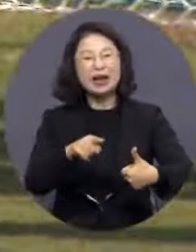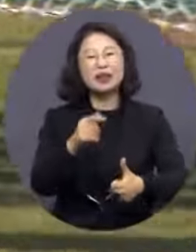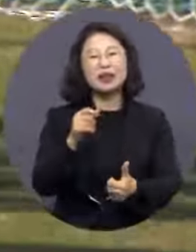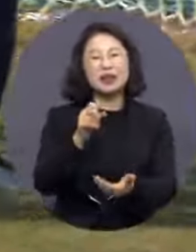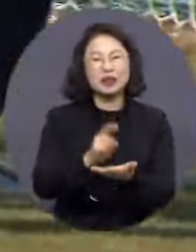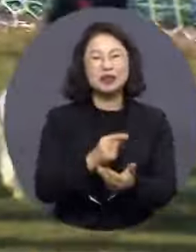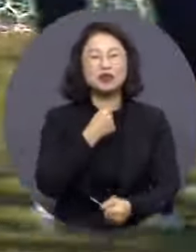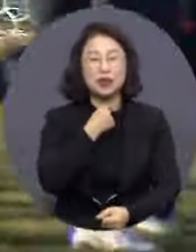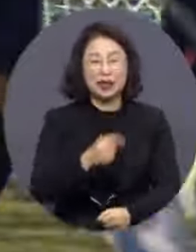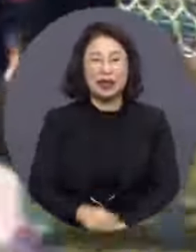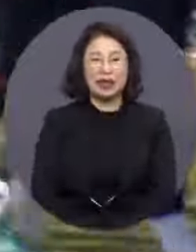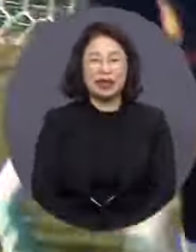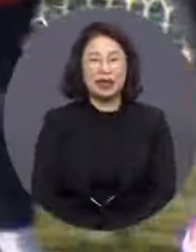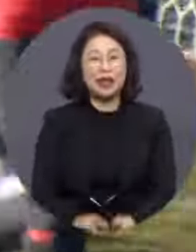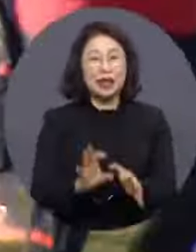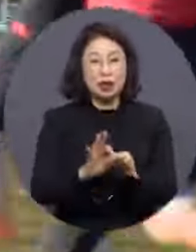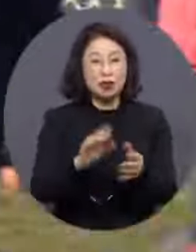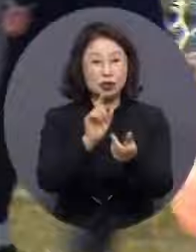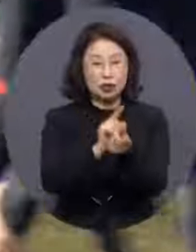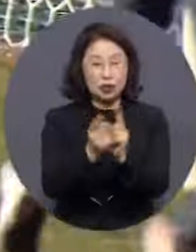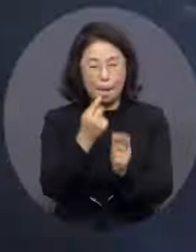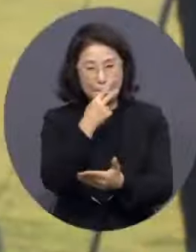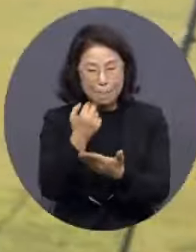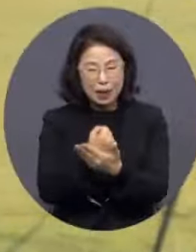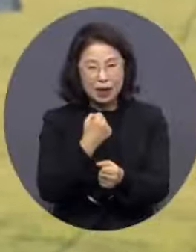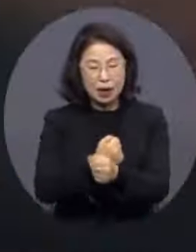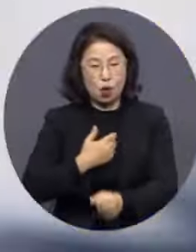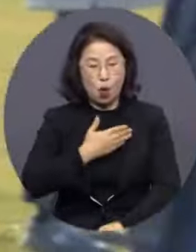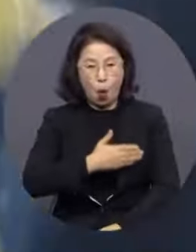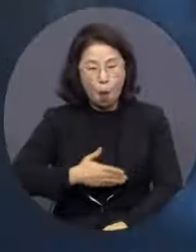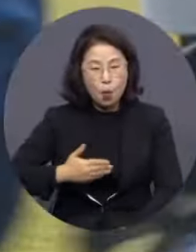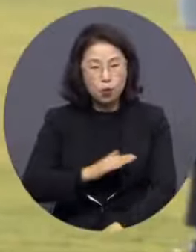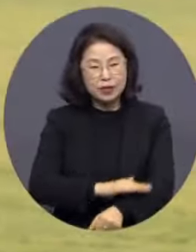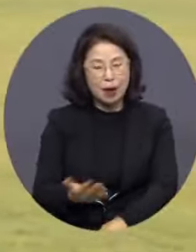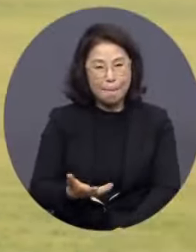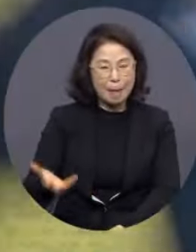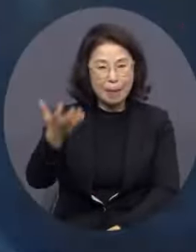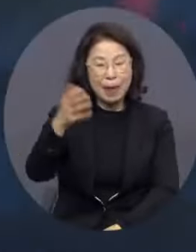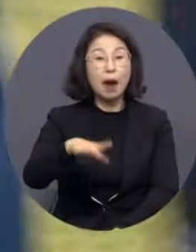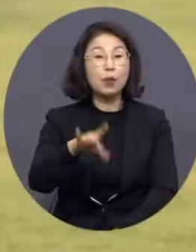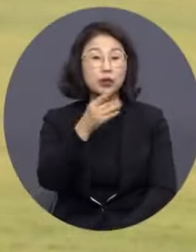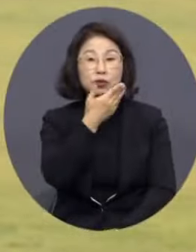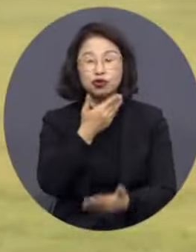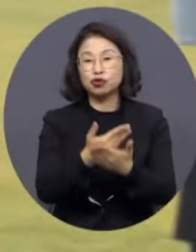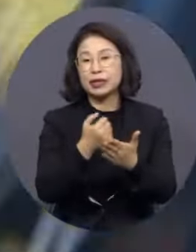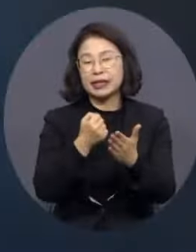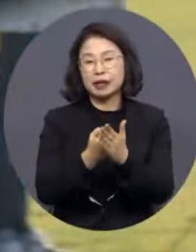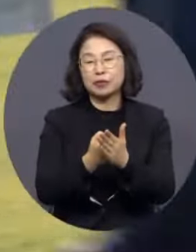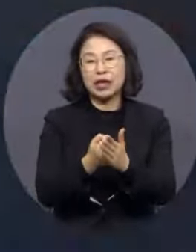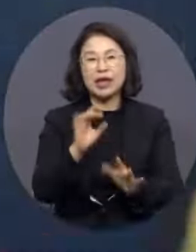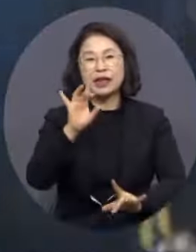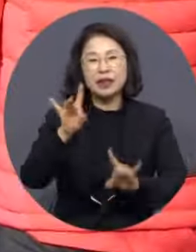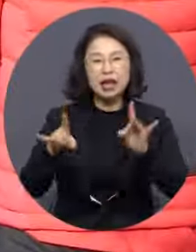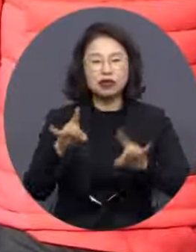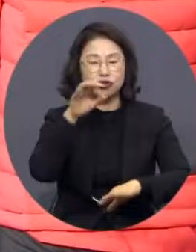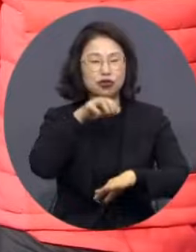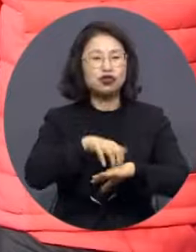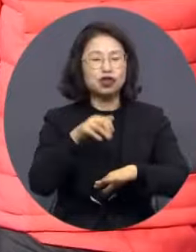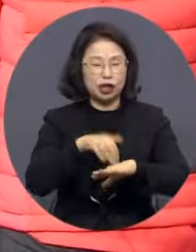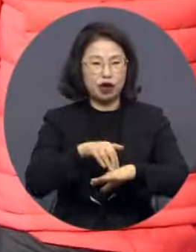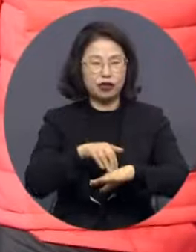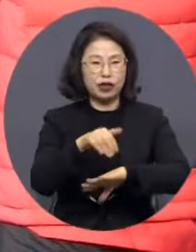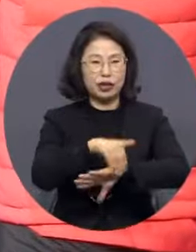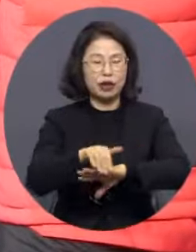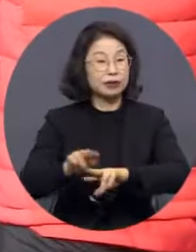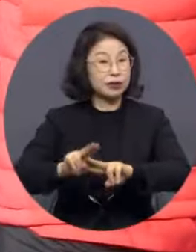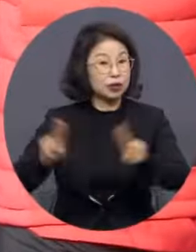김 감독은 선수들이 서로를 더 잘 알고 몸 상태를 끌어올리는 것이 먼저라며 태국 치앙마이에서 예정됐던 전지훈련